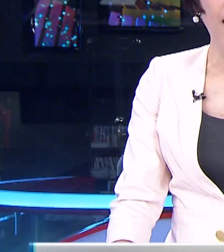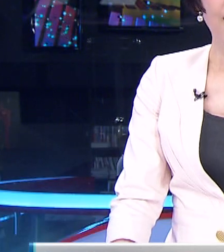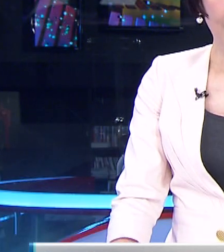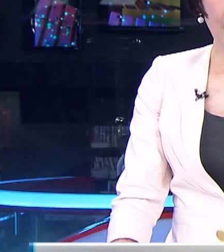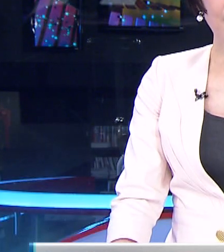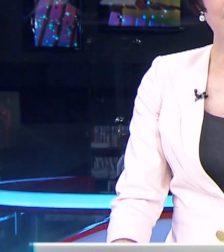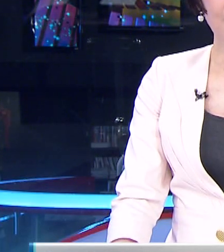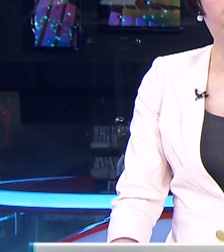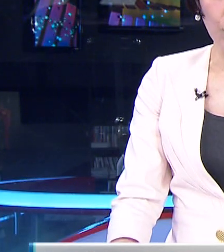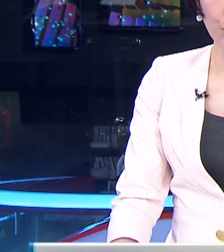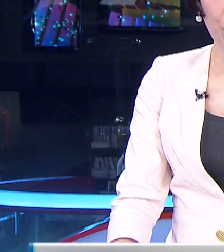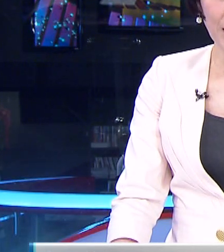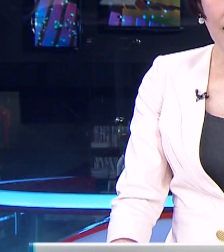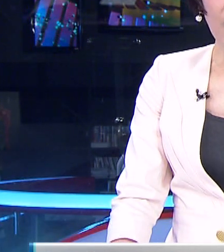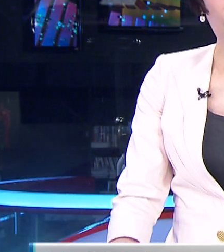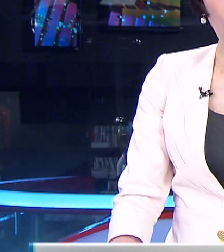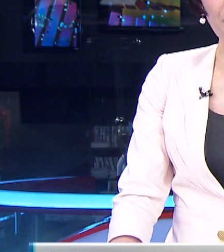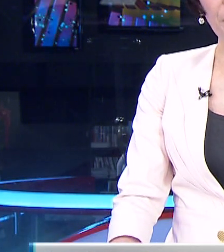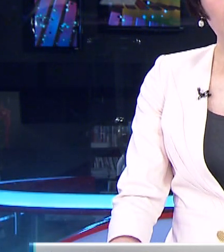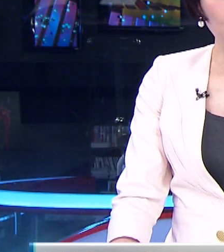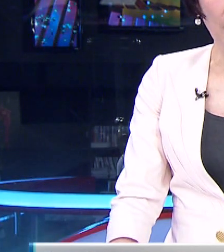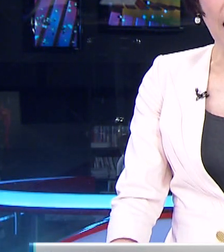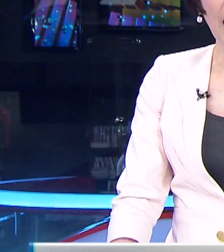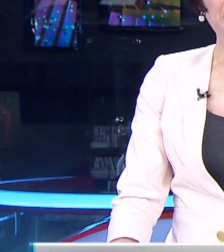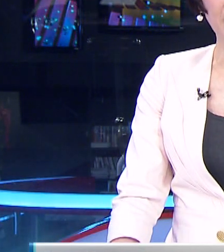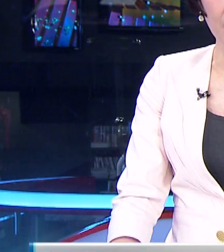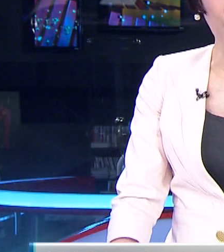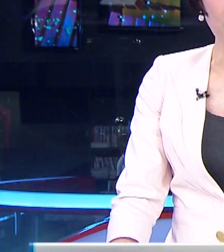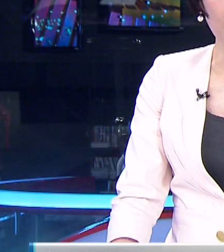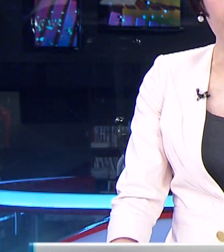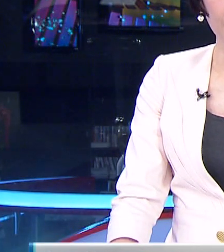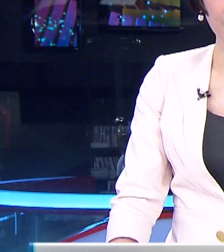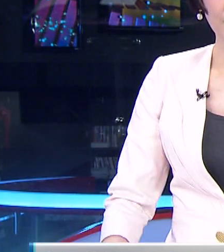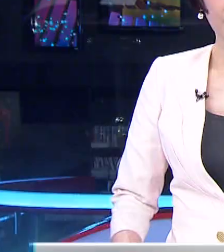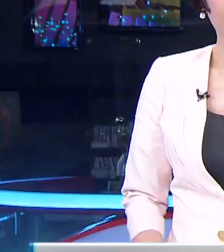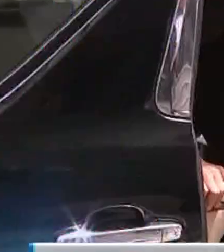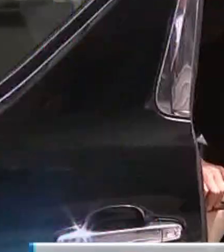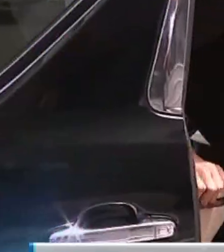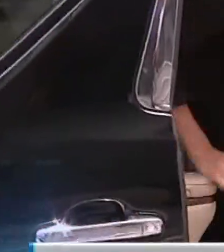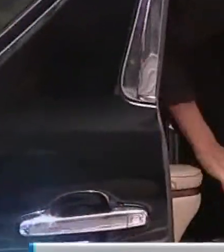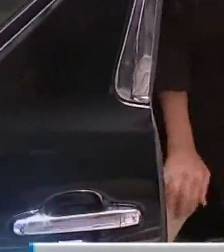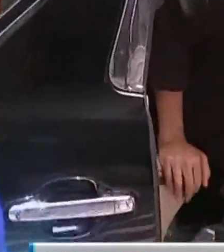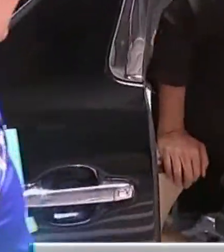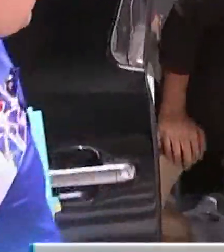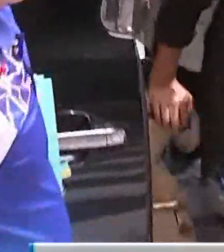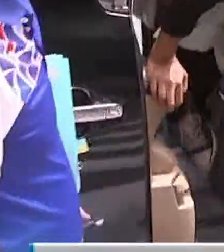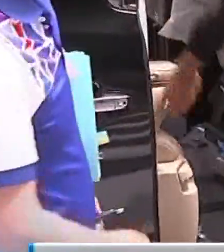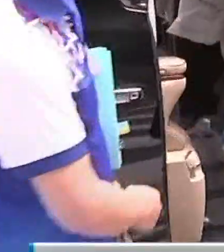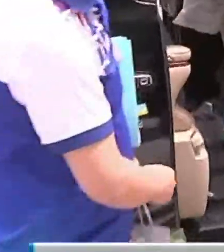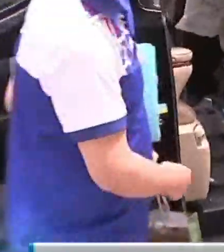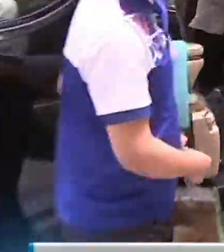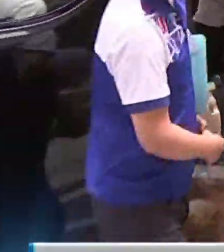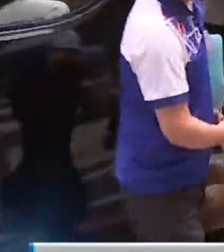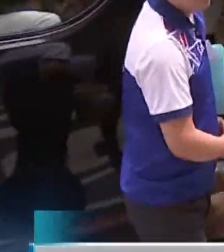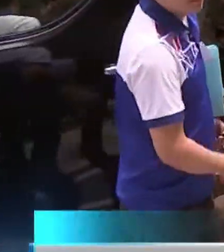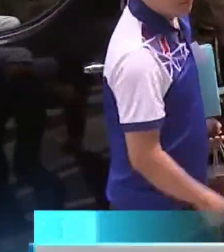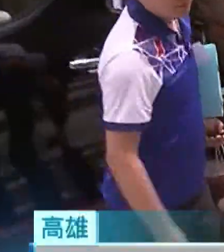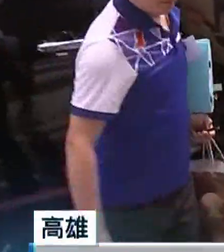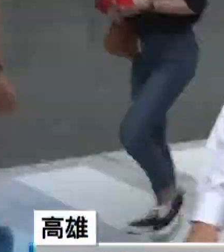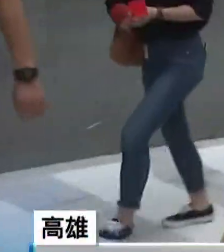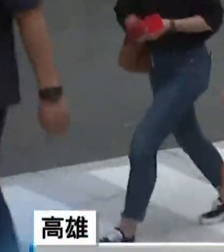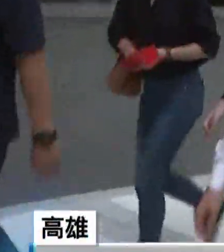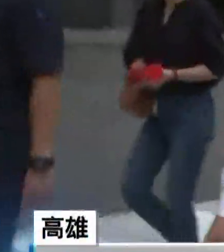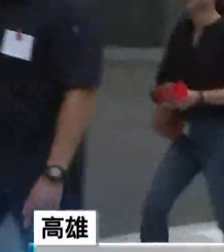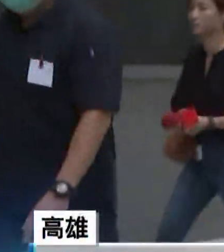回呛，两个人搞错对象，话锋一转，暗批柯文哲。 高雄市长补选蓝绿白三位候选人首